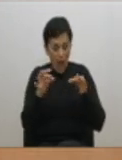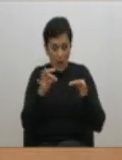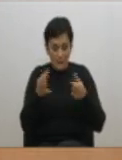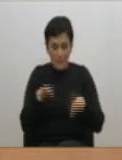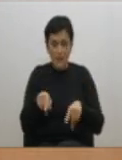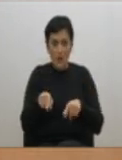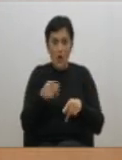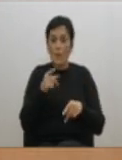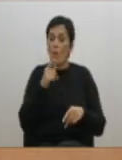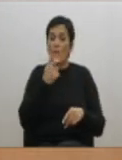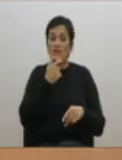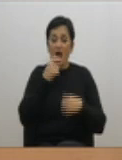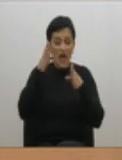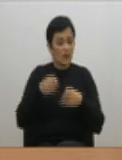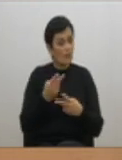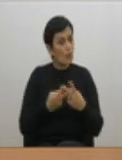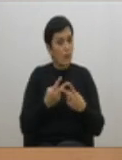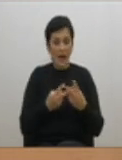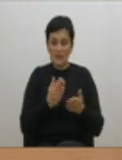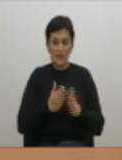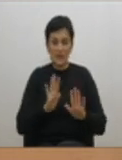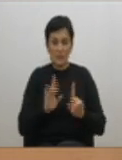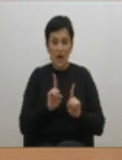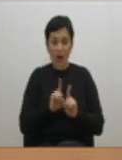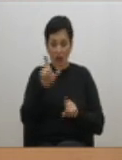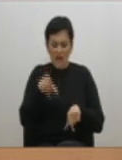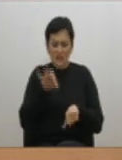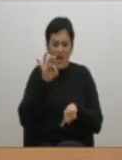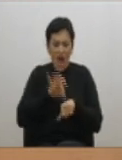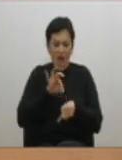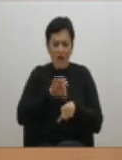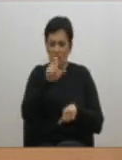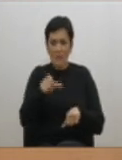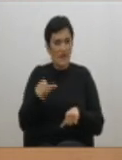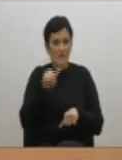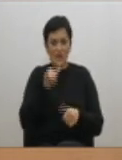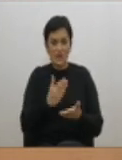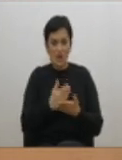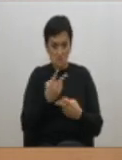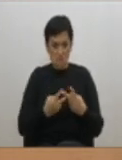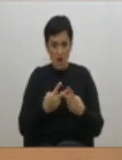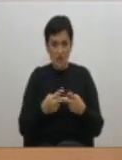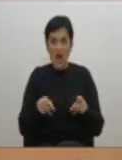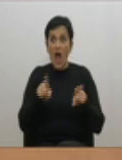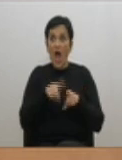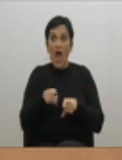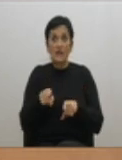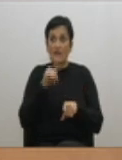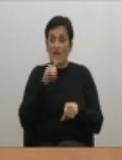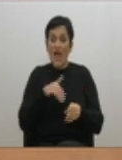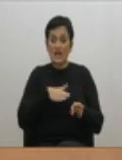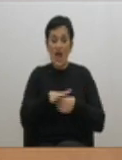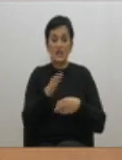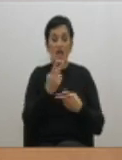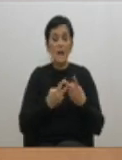არის პატიმარი, კოლეგებო. ასეთი სნეული ადამიანები ვერ არიან პატიმრები. ასეთები ვერ ასრულებენ